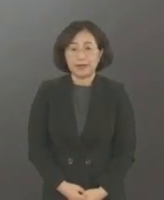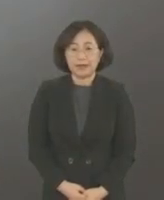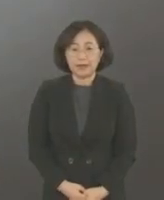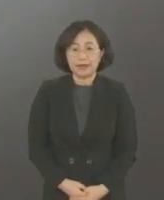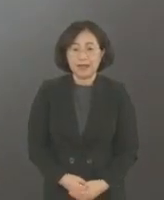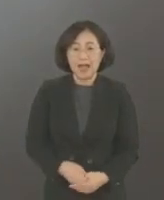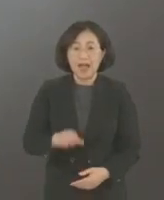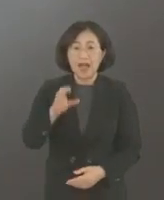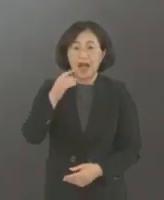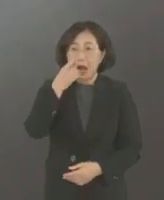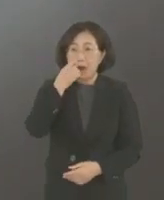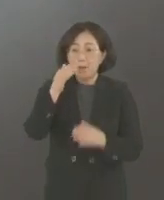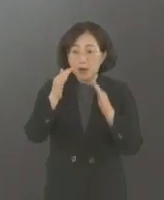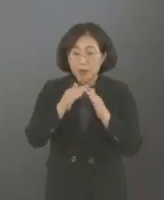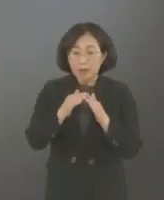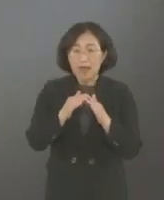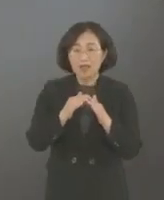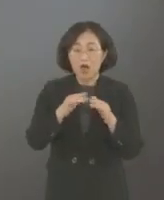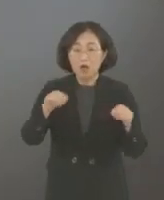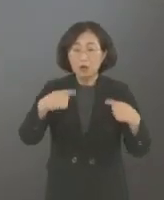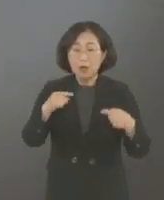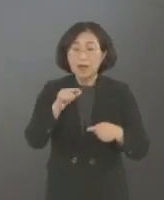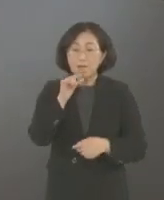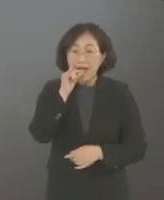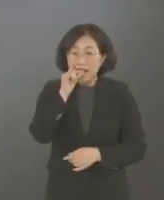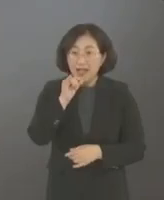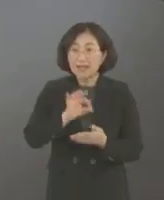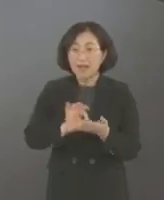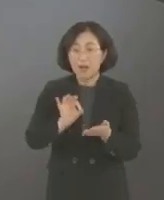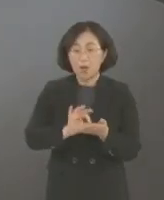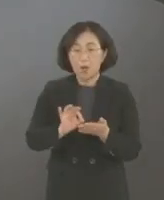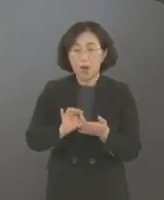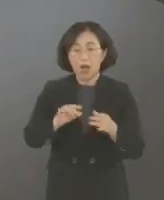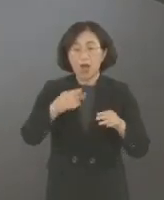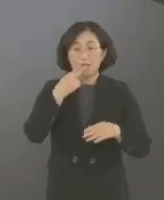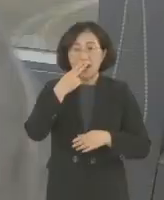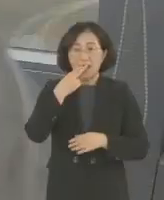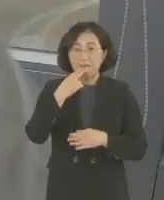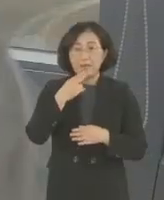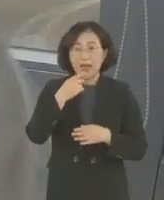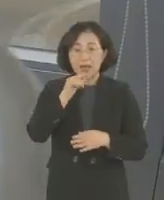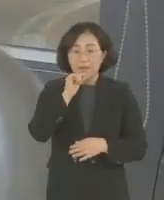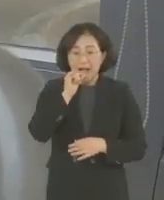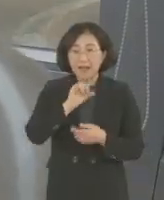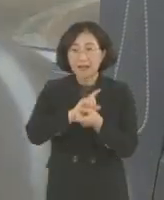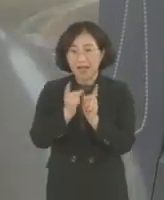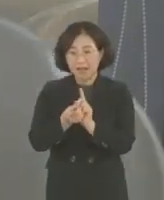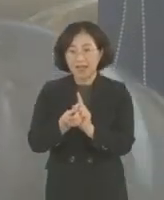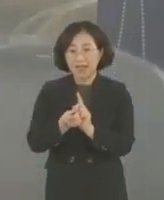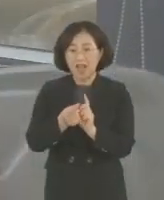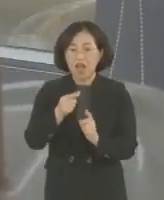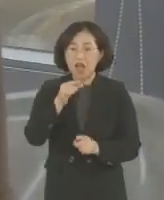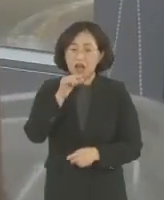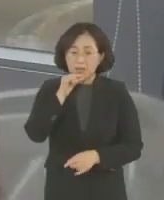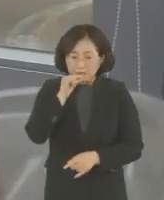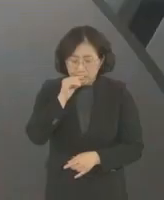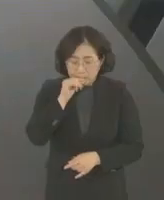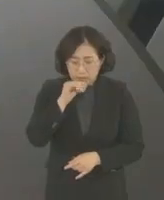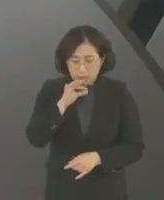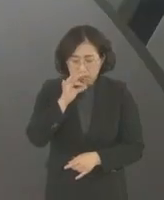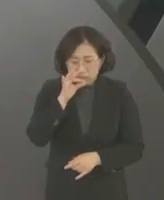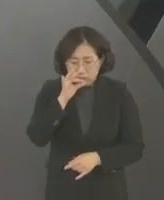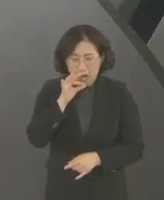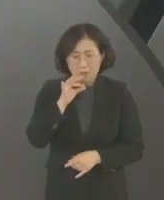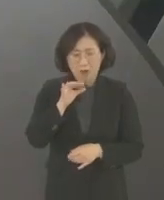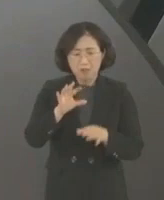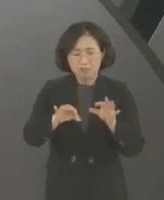일부 카페에서 종종 볼 수 있는 종이 빨대입니다. 플라스틱 빨대를 대신해 등장한 건데 음료를 마시다 보면 금방